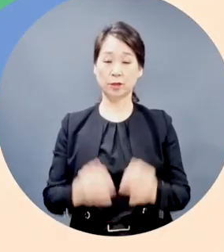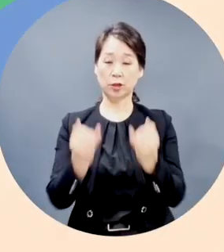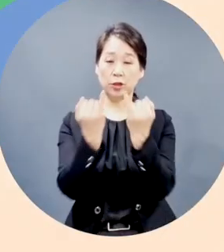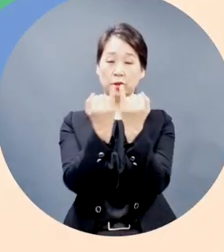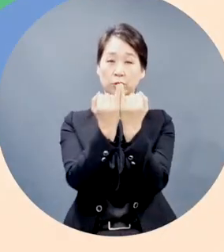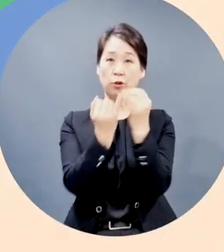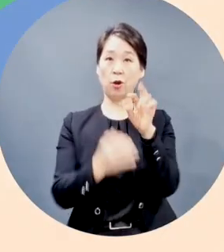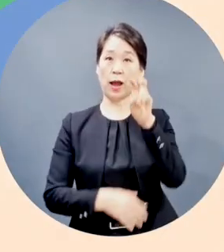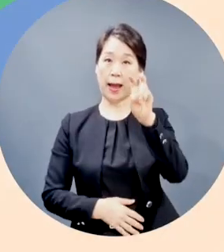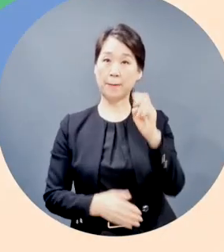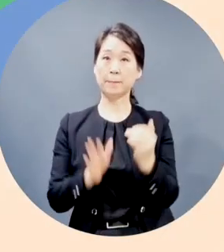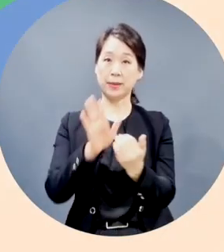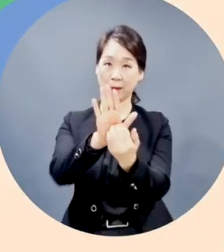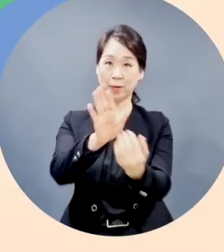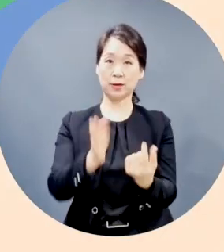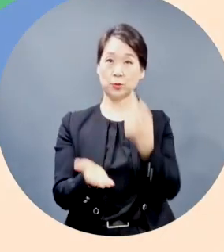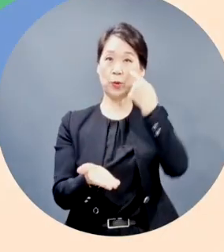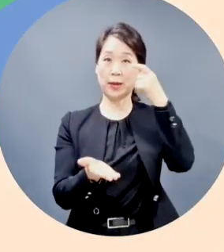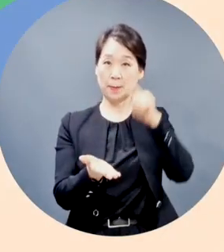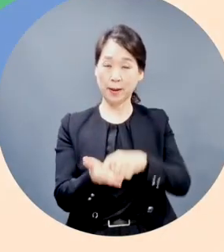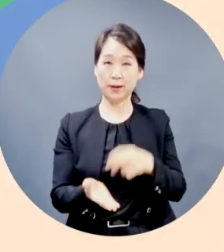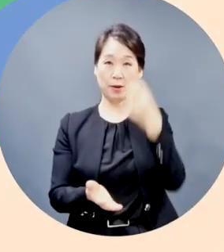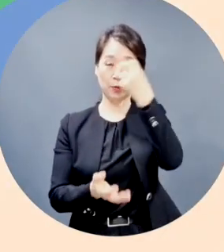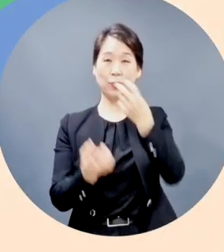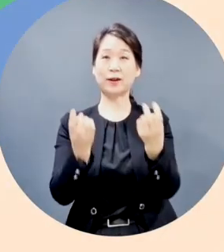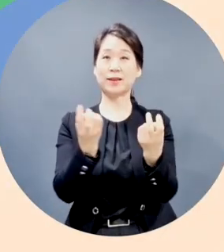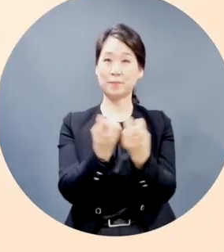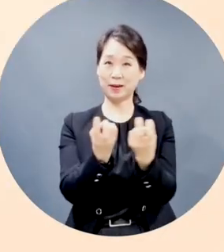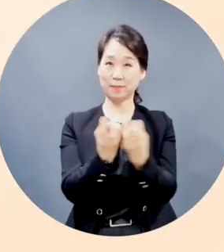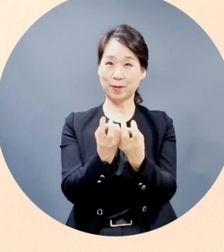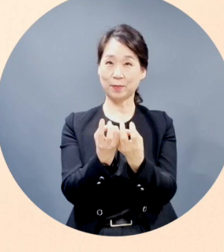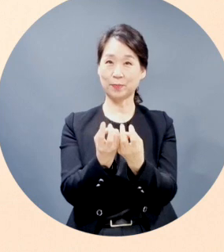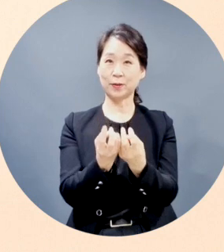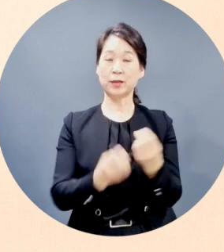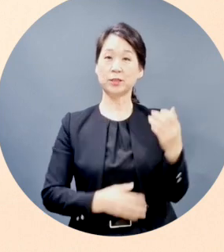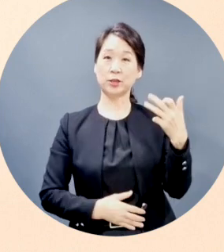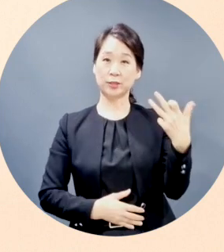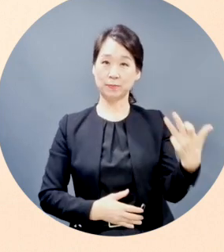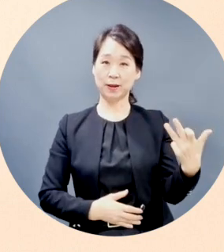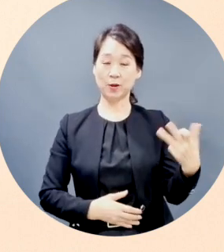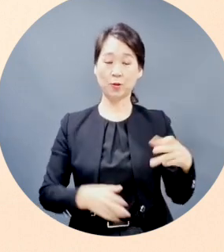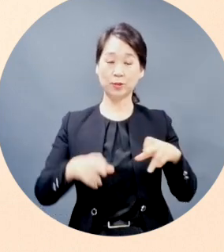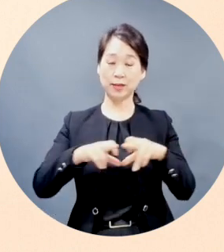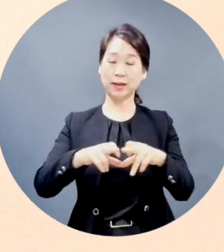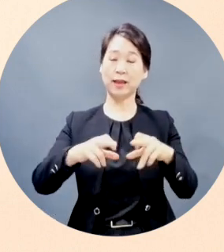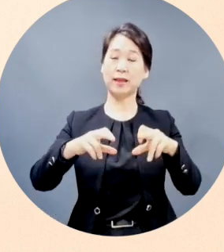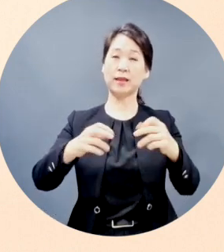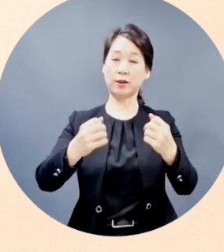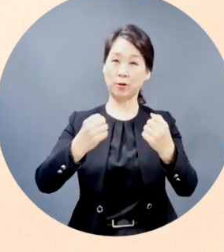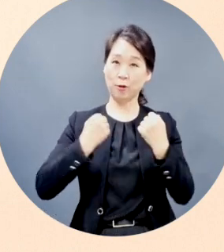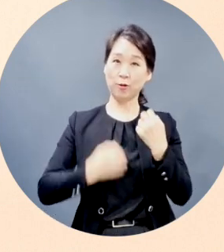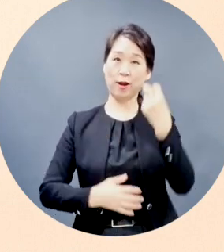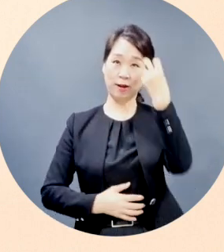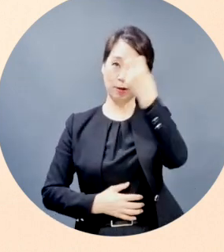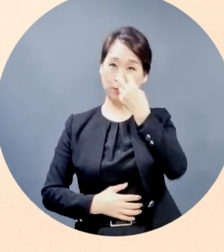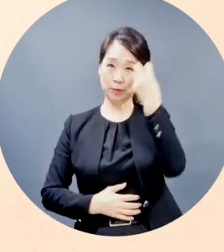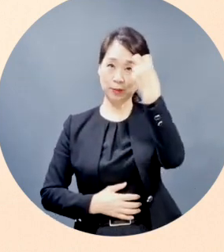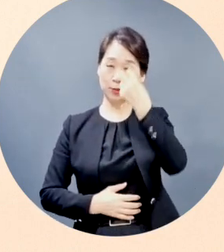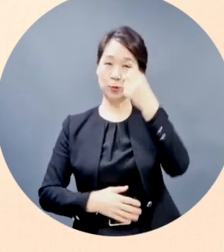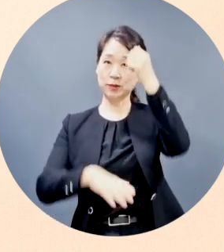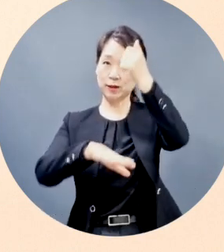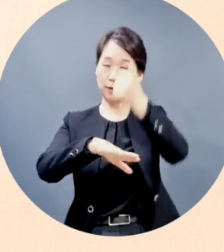여성 암 예방, 조기 발견 및 관리하기. 2018년 장애인 건강보건통계 조사망률에